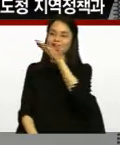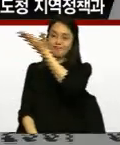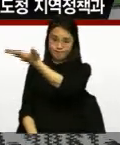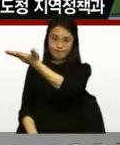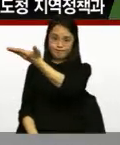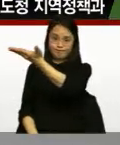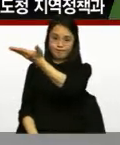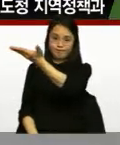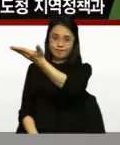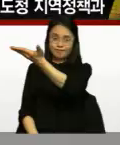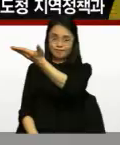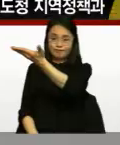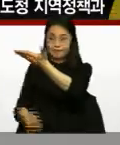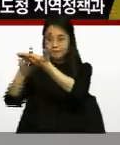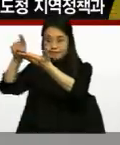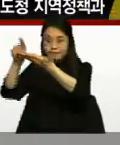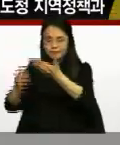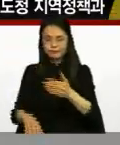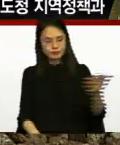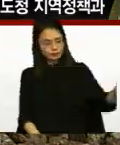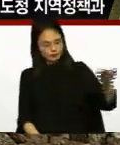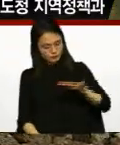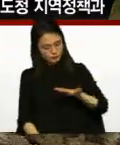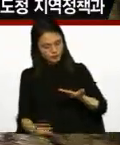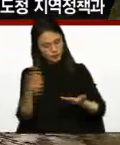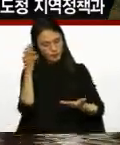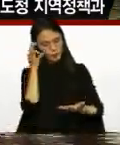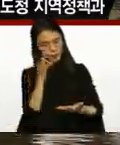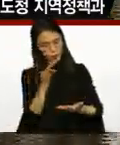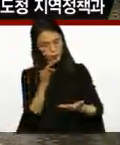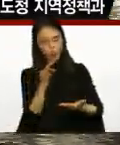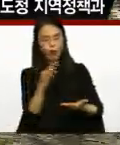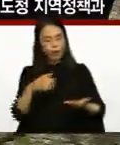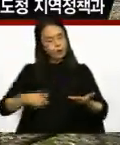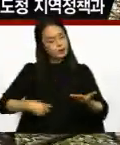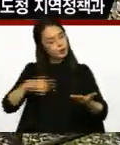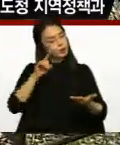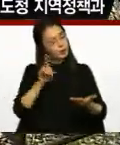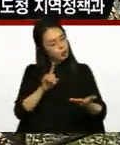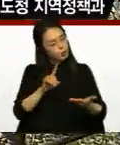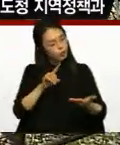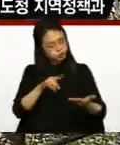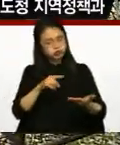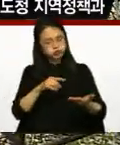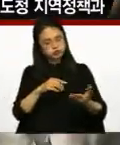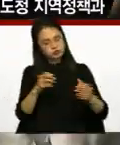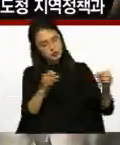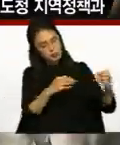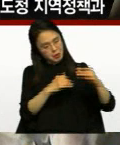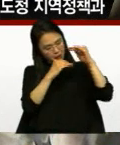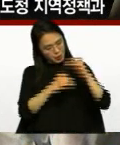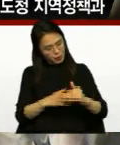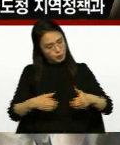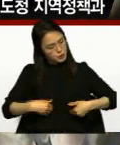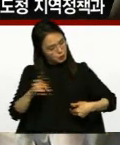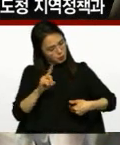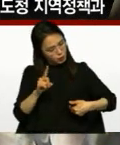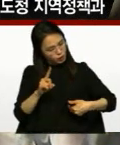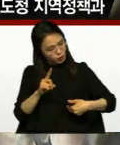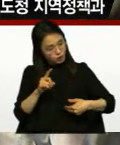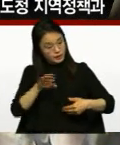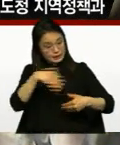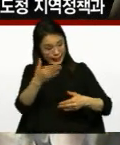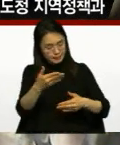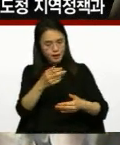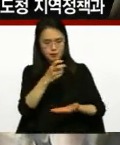때문에 국토부에서 필요성이라든지 기타 관련 사항을 검토한 후에 네. 아마 개선 여부를